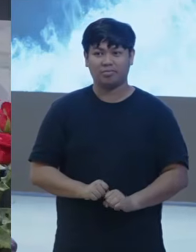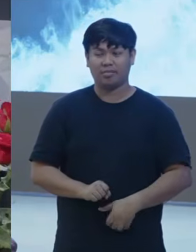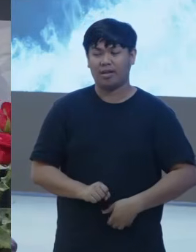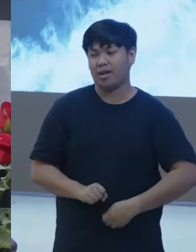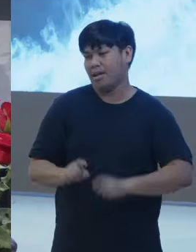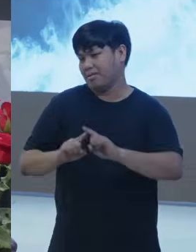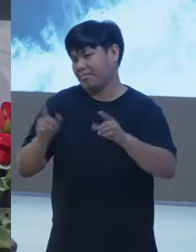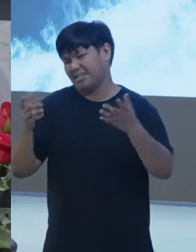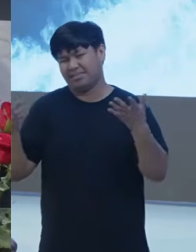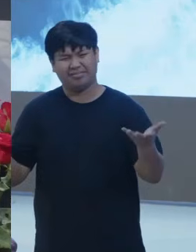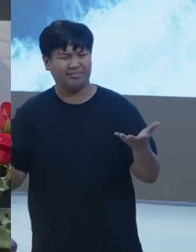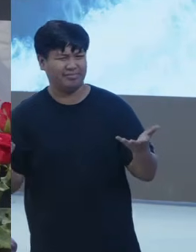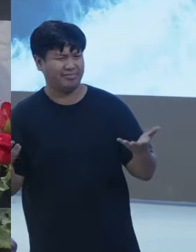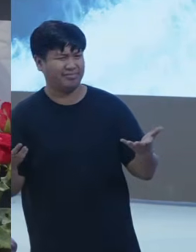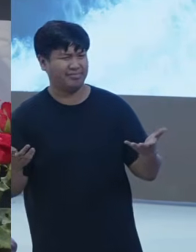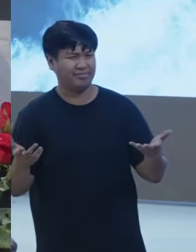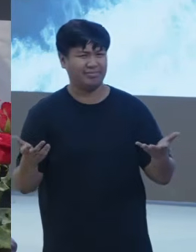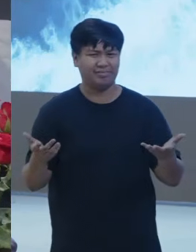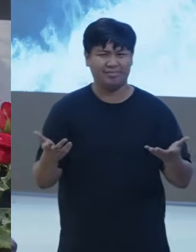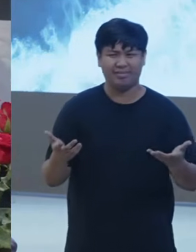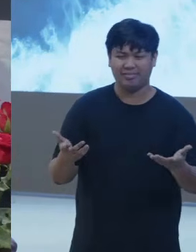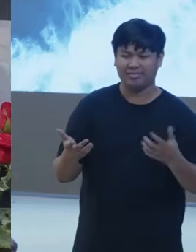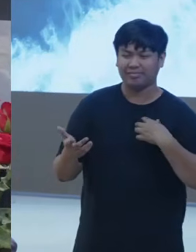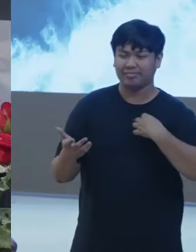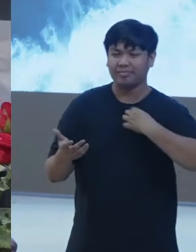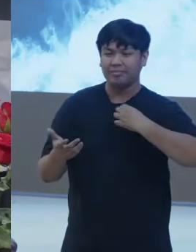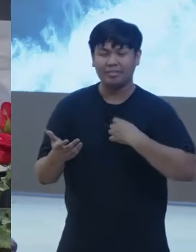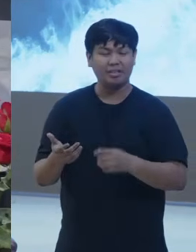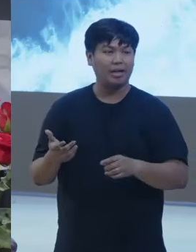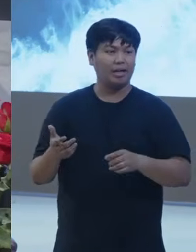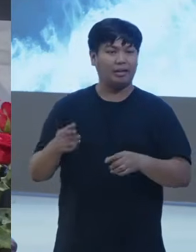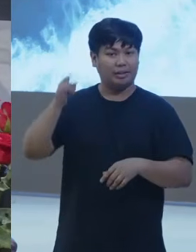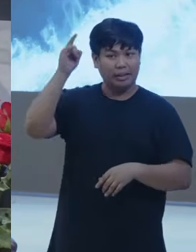Sa iyo, maraming mawawala. Sa akin po, walang mawawala sa akin.